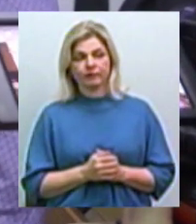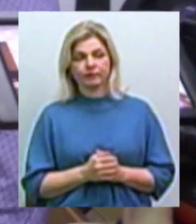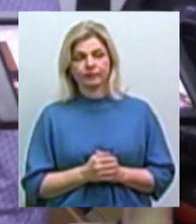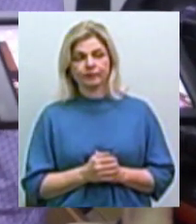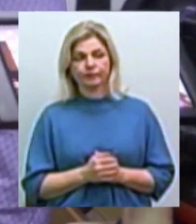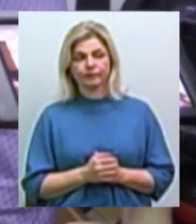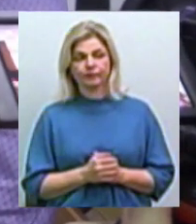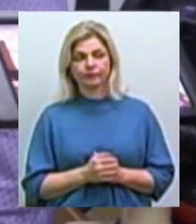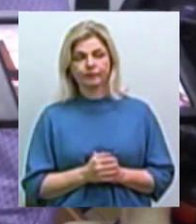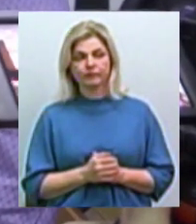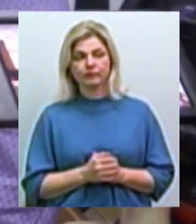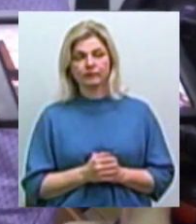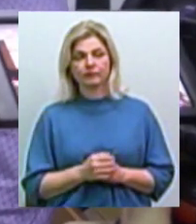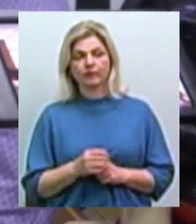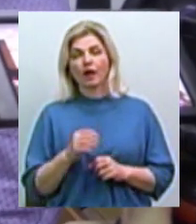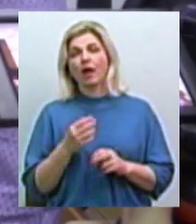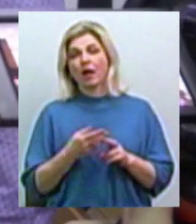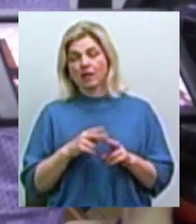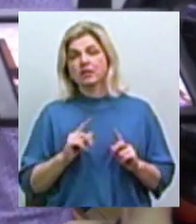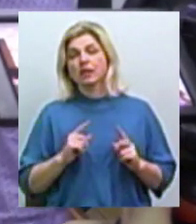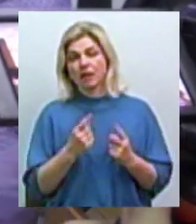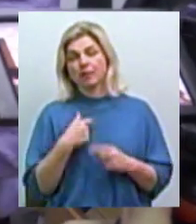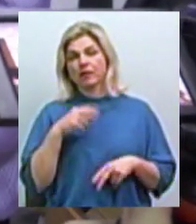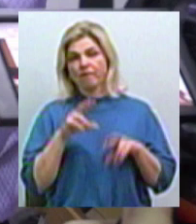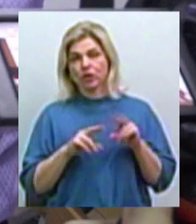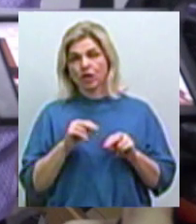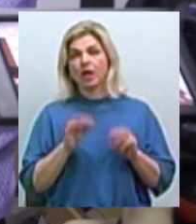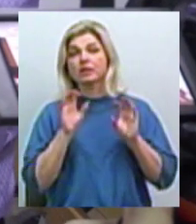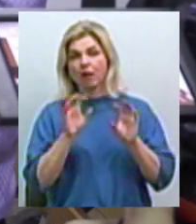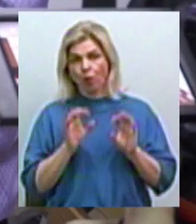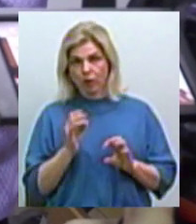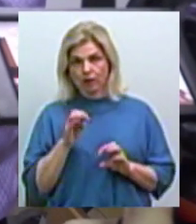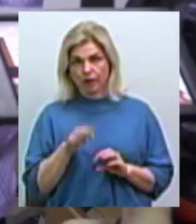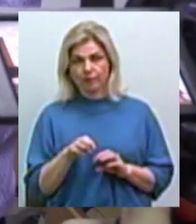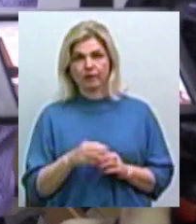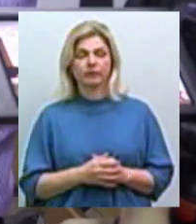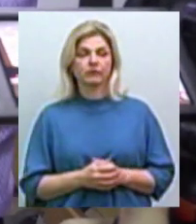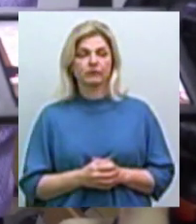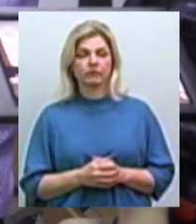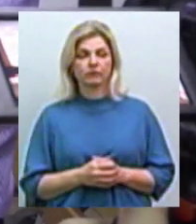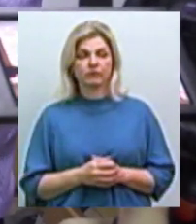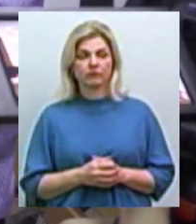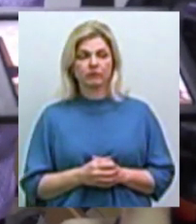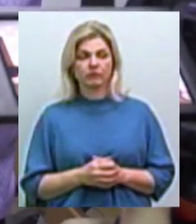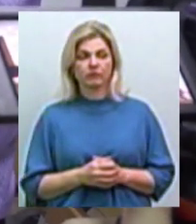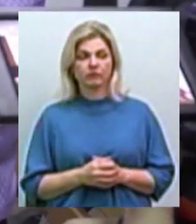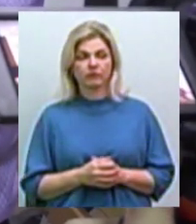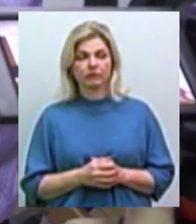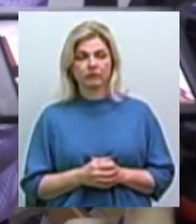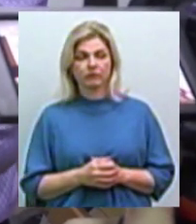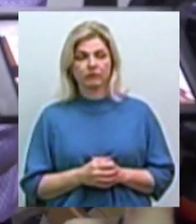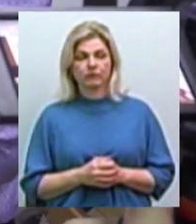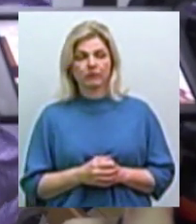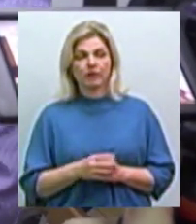відносно Іслангірієва, вважаю законною та обґрунтованою. Слідчим суддею при постановленні вказаної ухвали перевірено